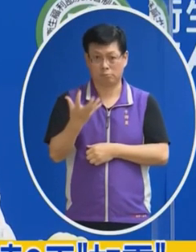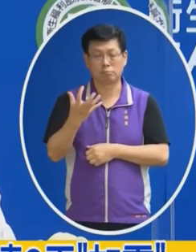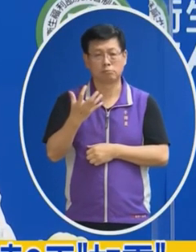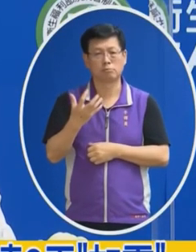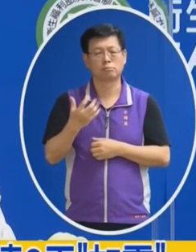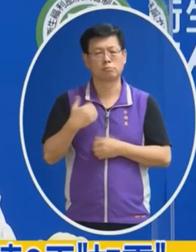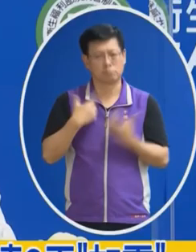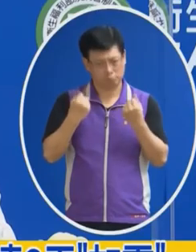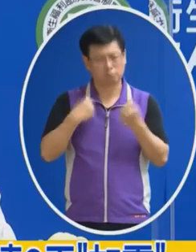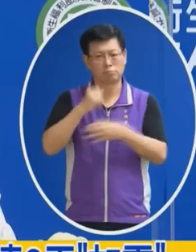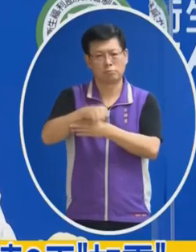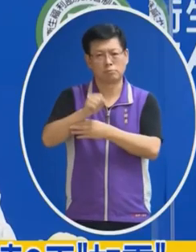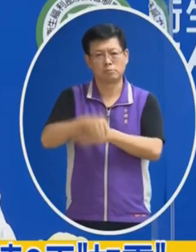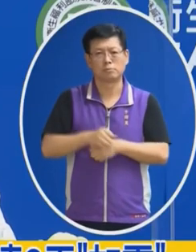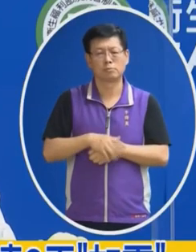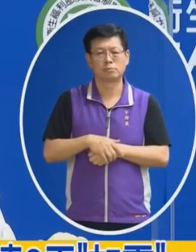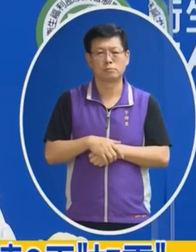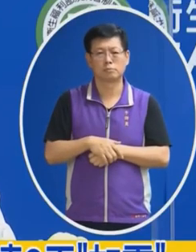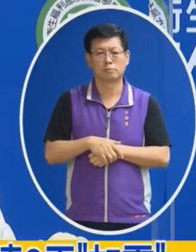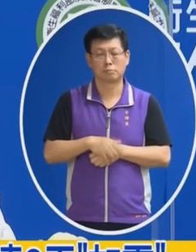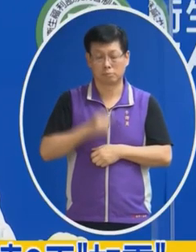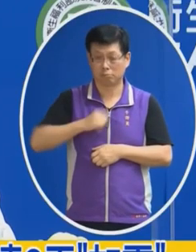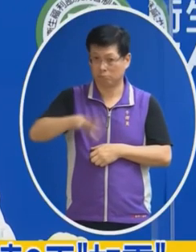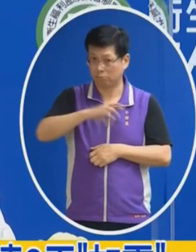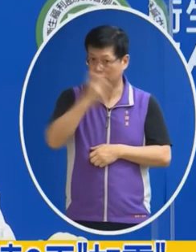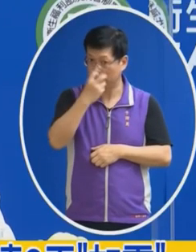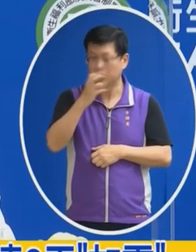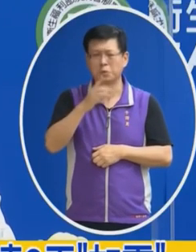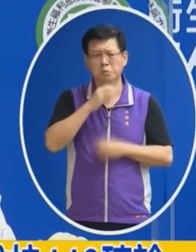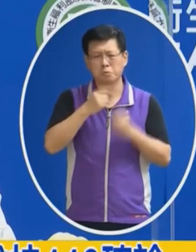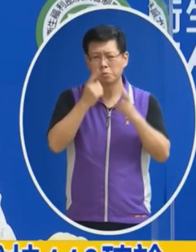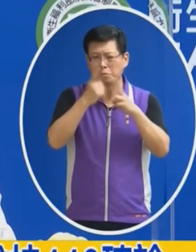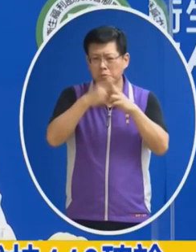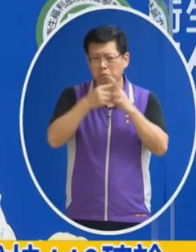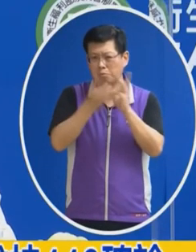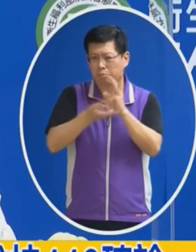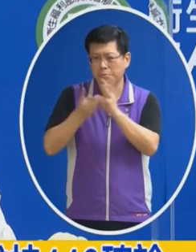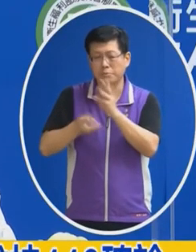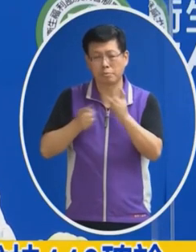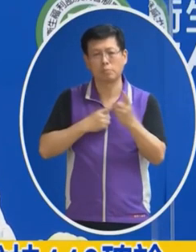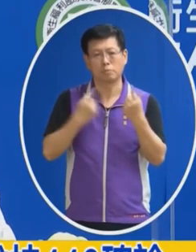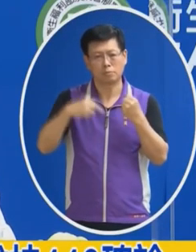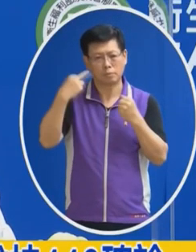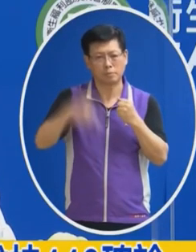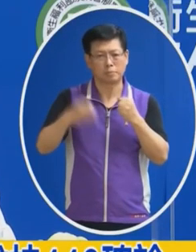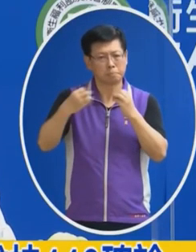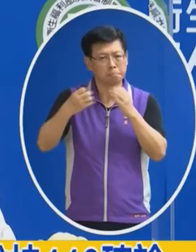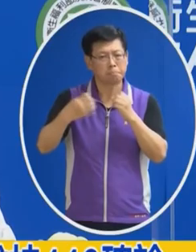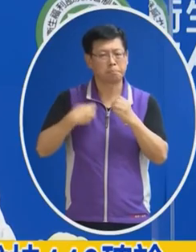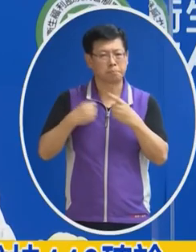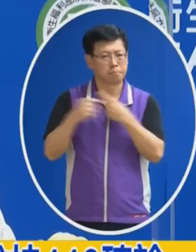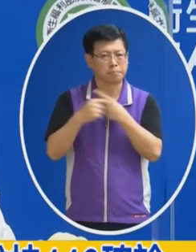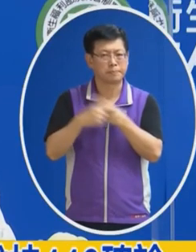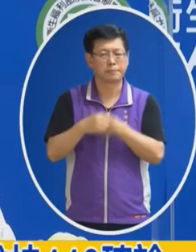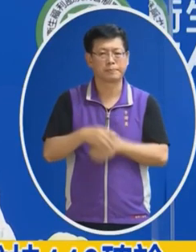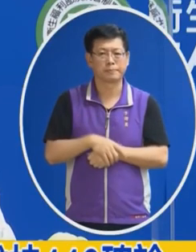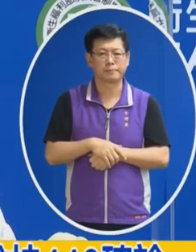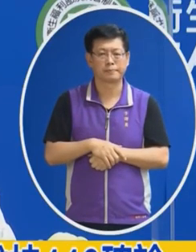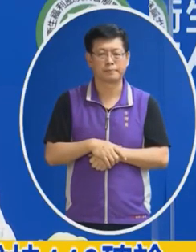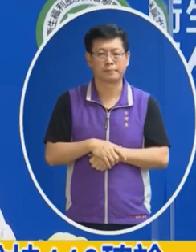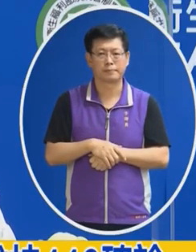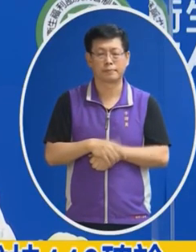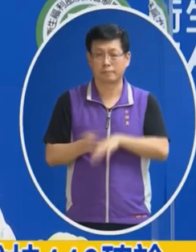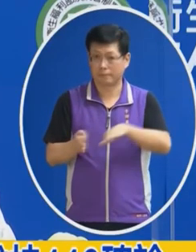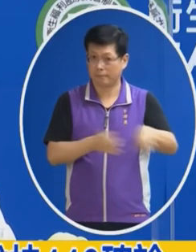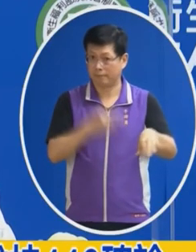的方向我们都同意哈，在整体那有一些小细节哈我们有跟他们在做进一步的沟通，